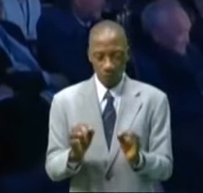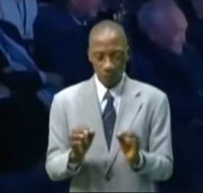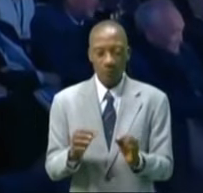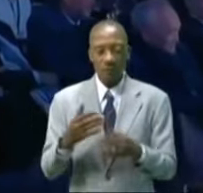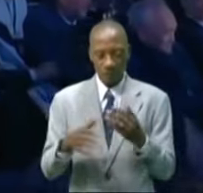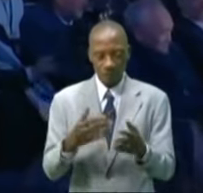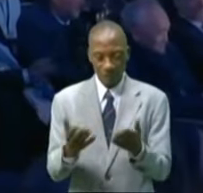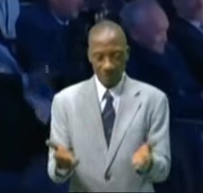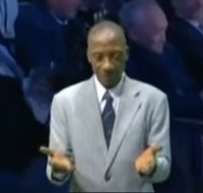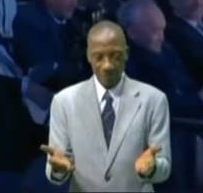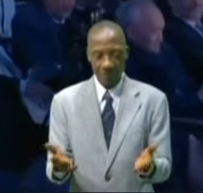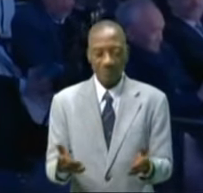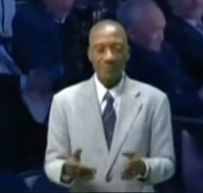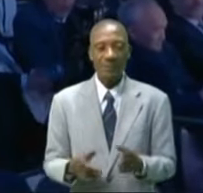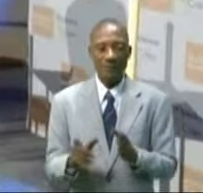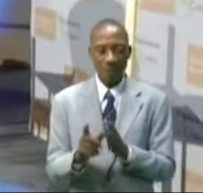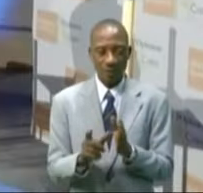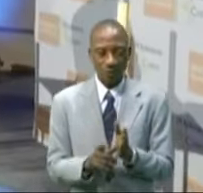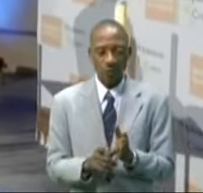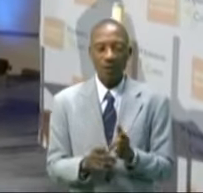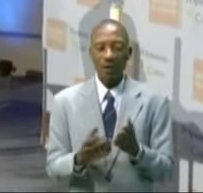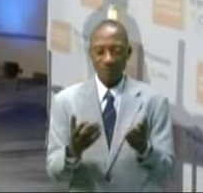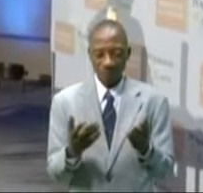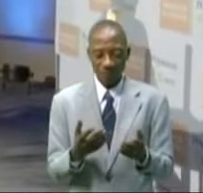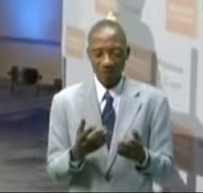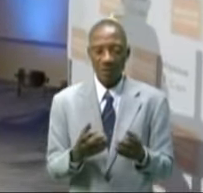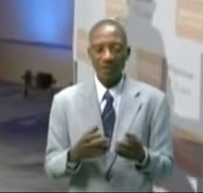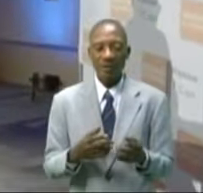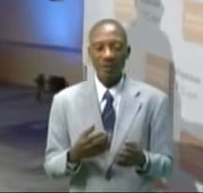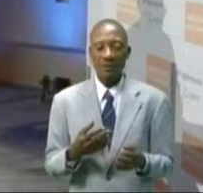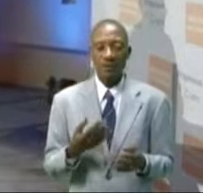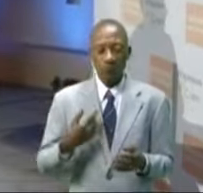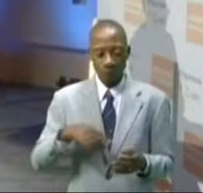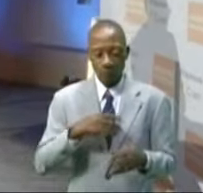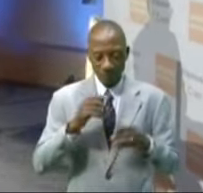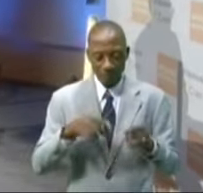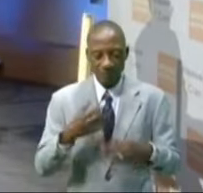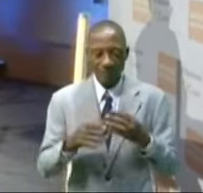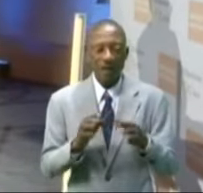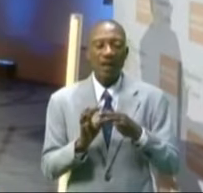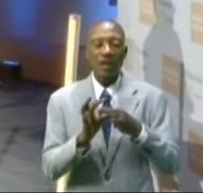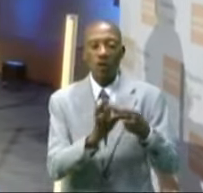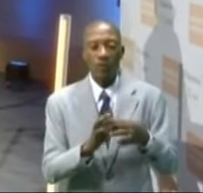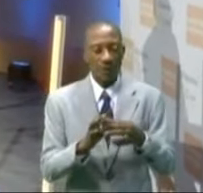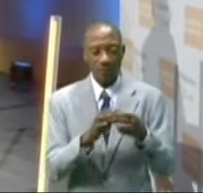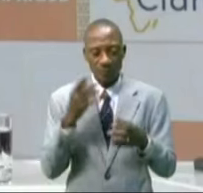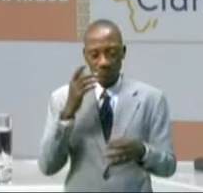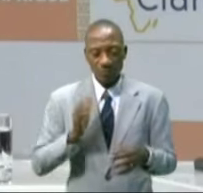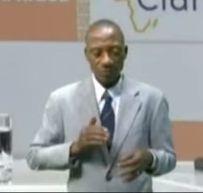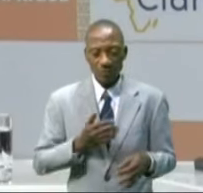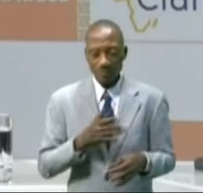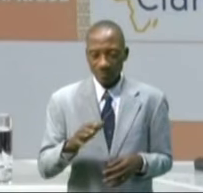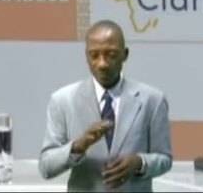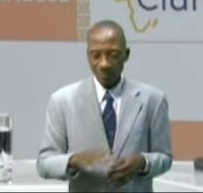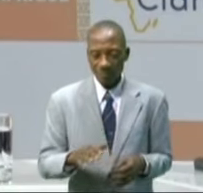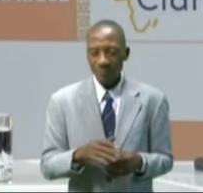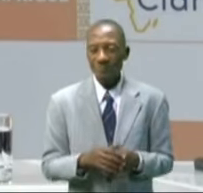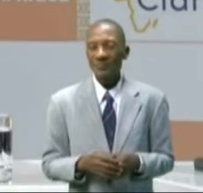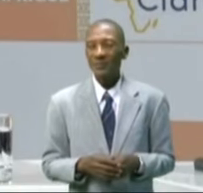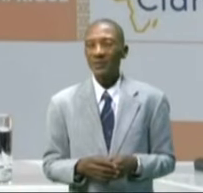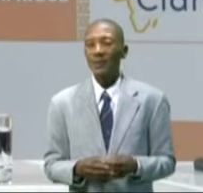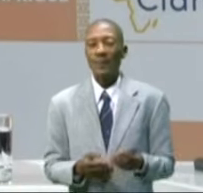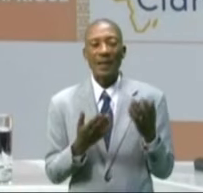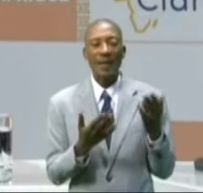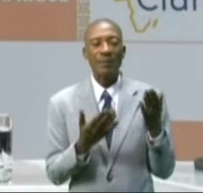la loi est en train d'être opérationnalisée. L'autre chose sur la question des minerais, c'est que nous devons savoir quel est aujourd'hui l'intérêt de la